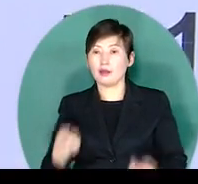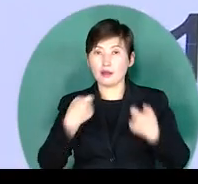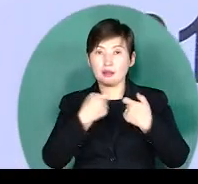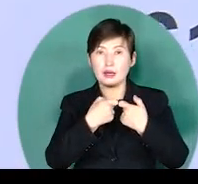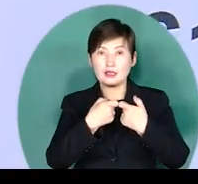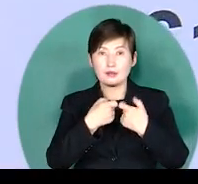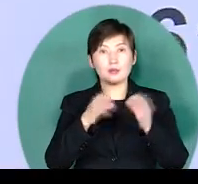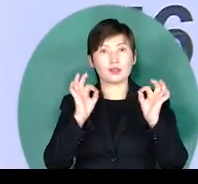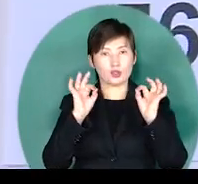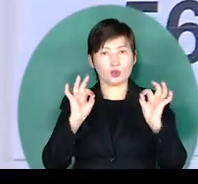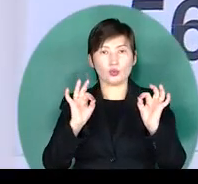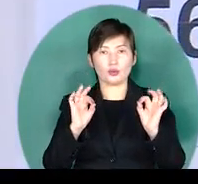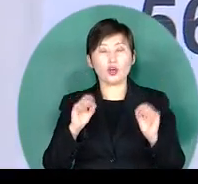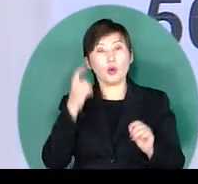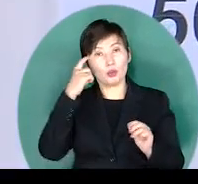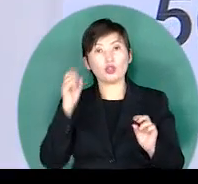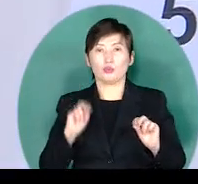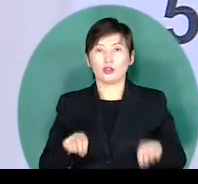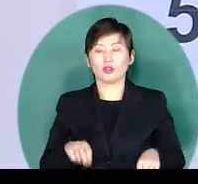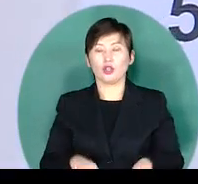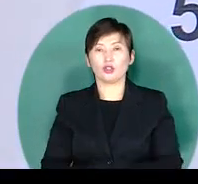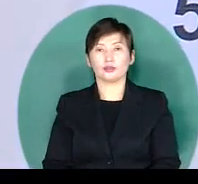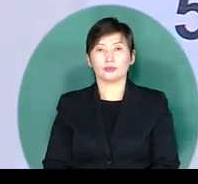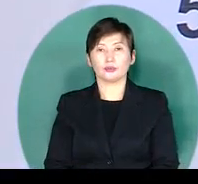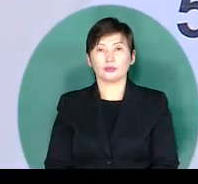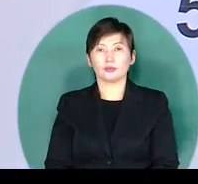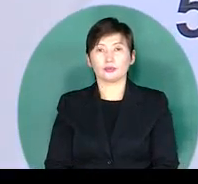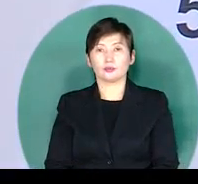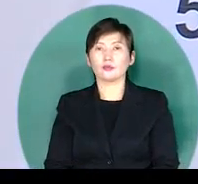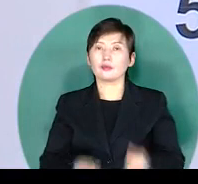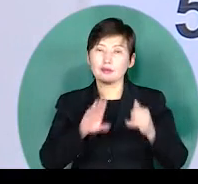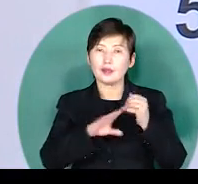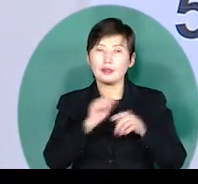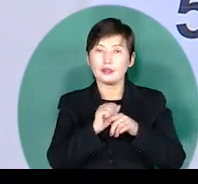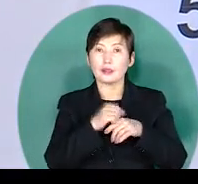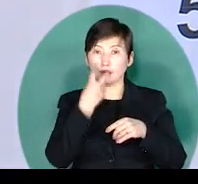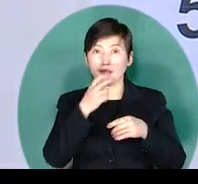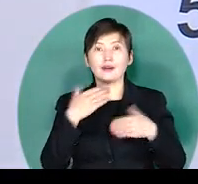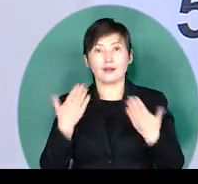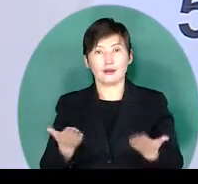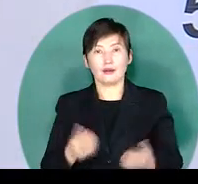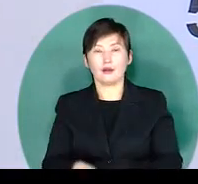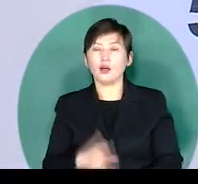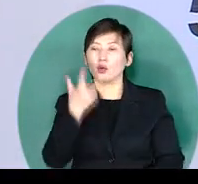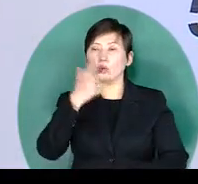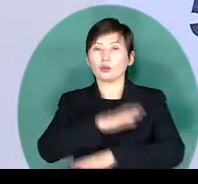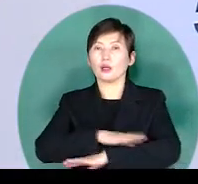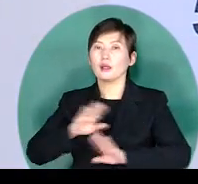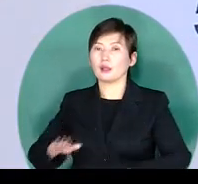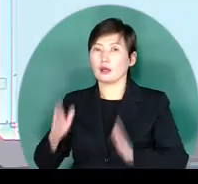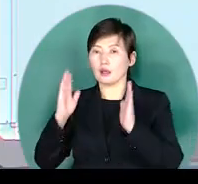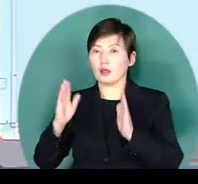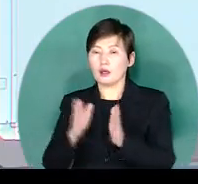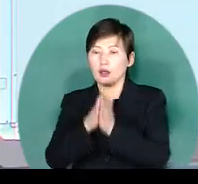бодсон бол та бүхэн өөрсдөө зөв хийсэн байна гэж ойлгож болно гэсэн. Ингээд дараагийн даалгавар руугаа орцгоё. За 3 дугаар ангийнхан